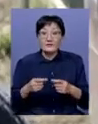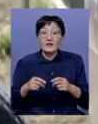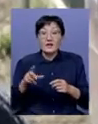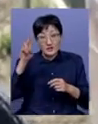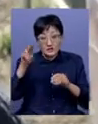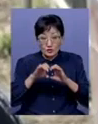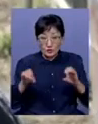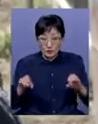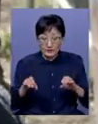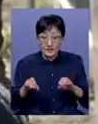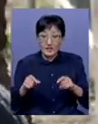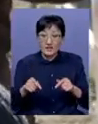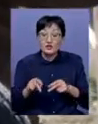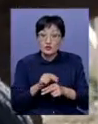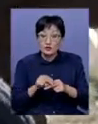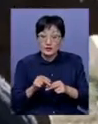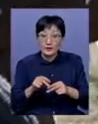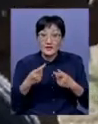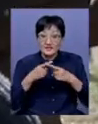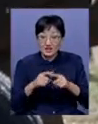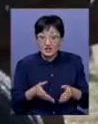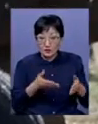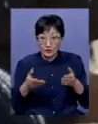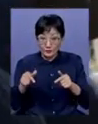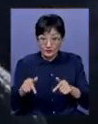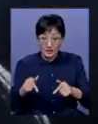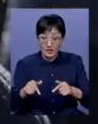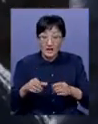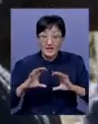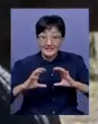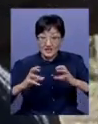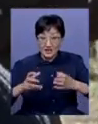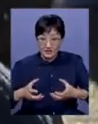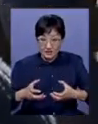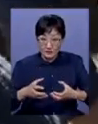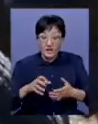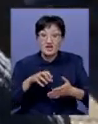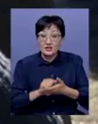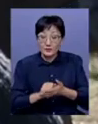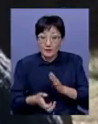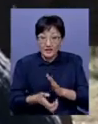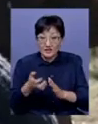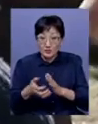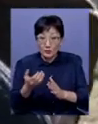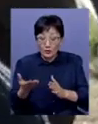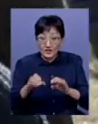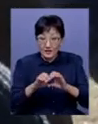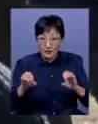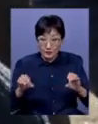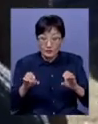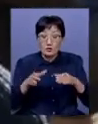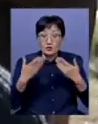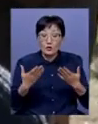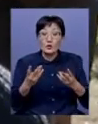едім. Сенің құдығың мына жерде деп маған көрсетті. Сол жерді трактор жалдап қазсам, ол жерде менің құдығым жоқ, бірақ жоспарда